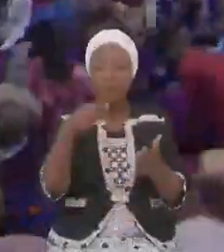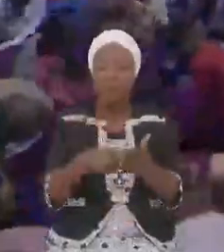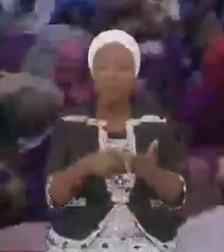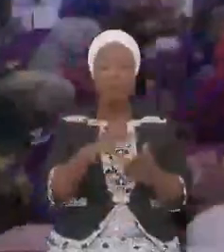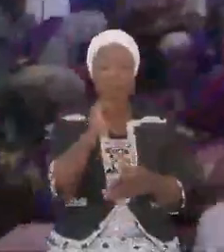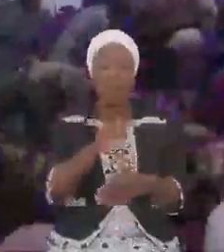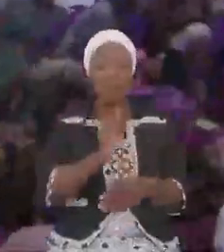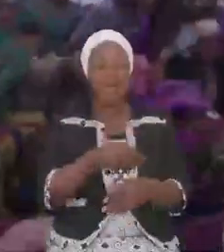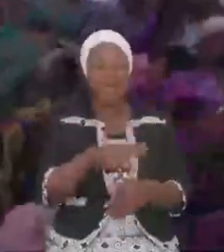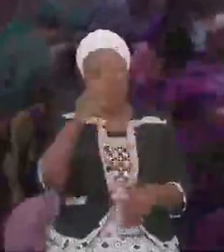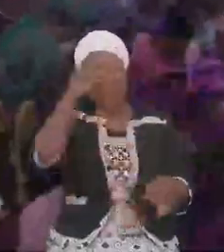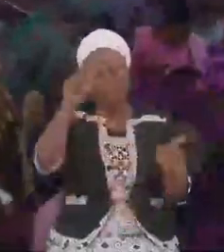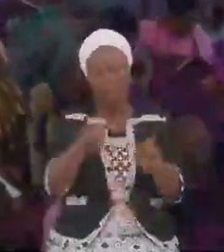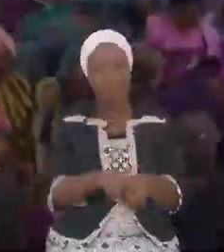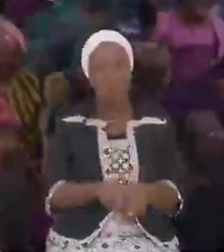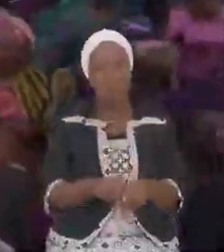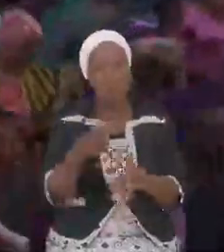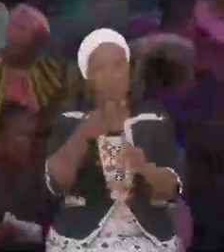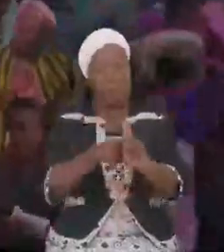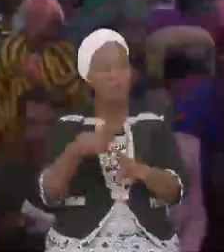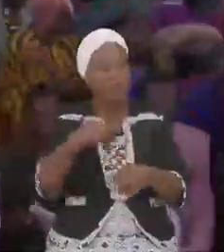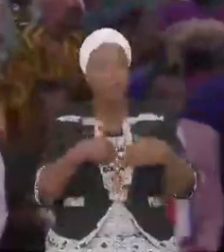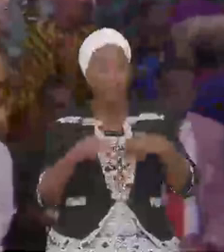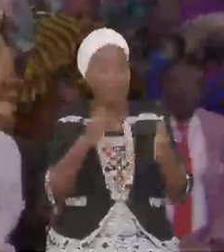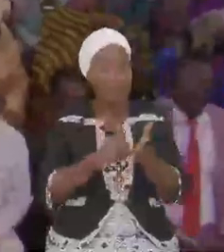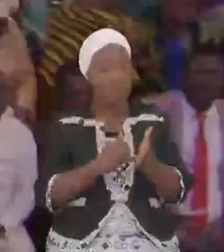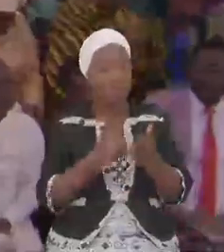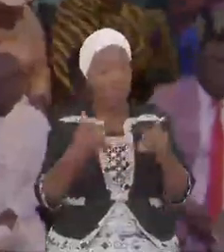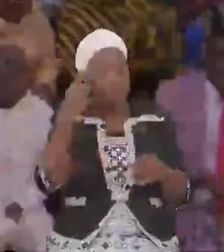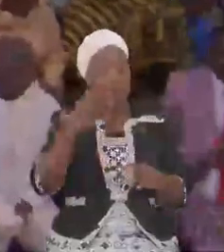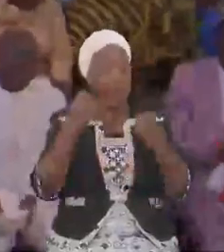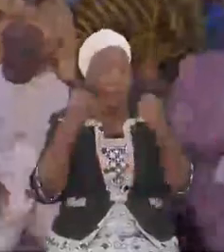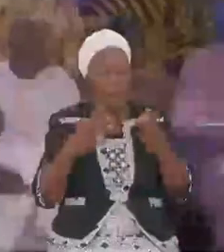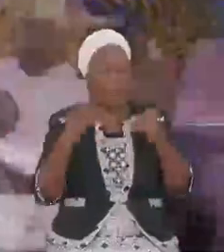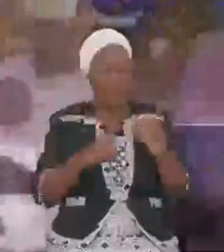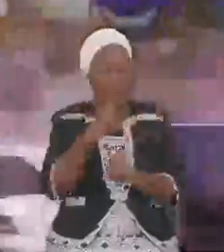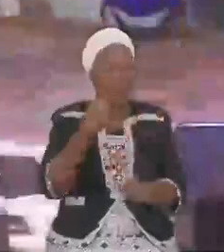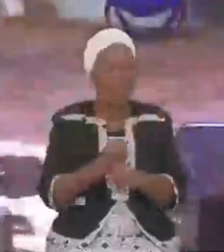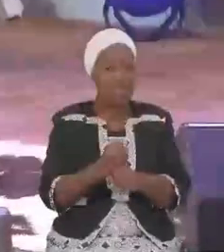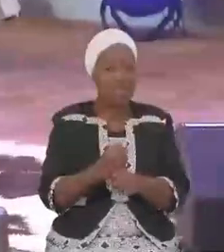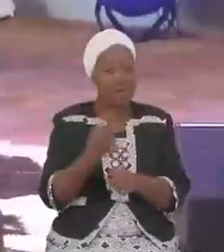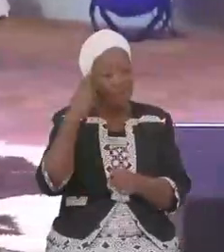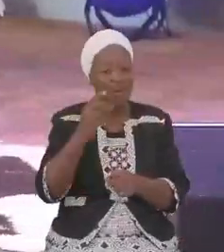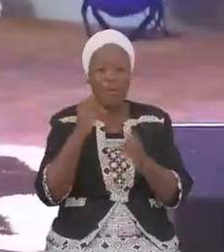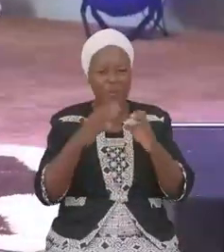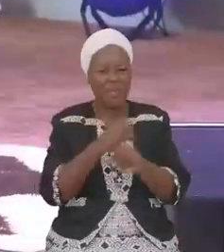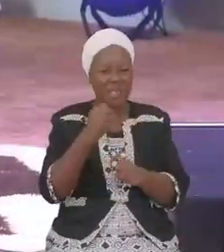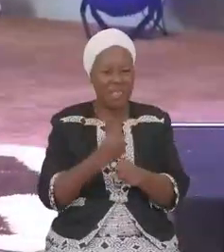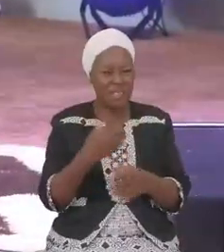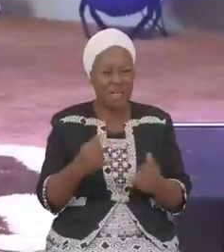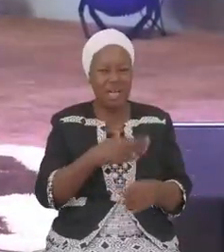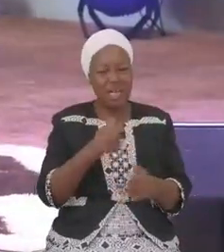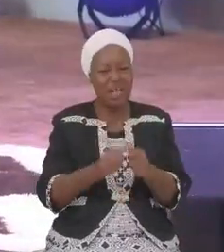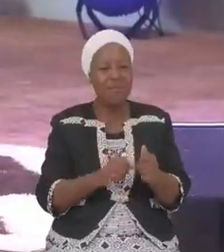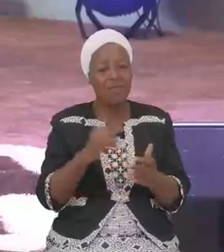Voici notre monde d'alliance. On fait cela il y a des décennies et chaque